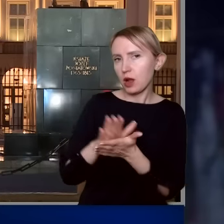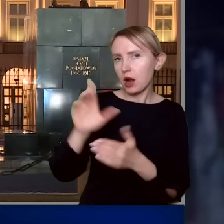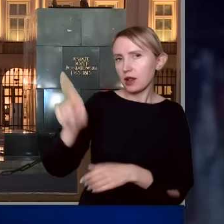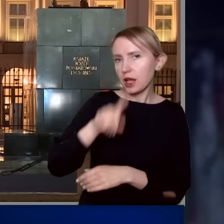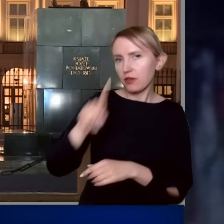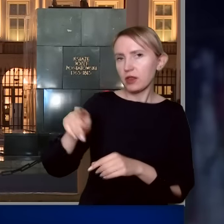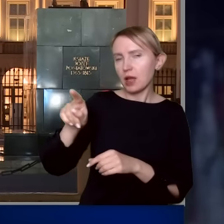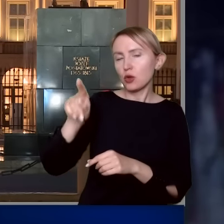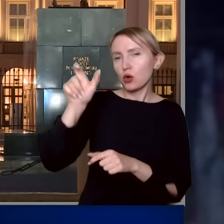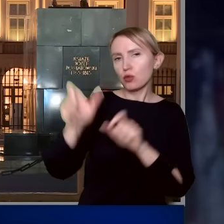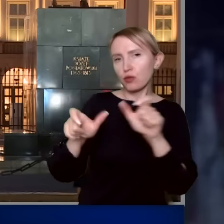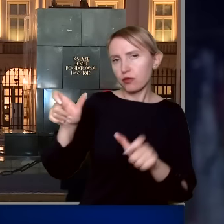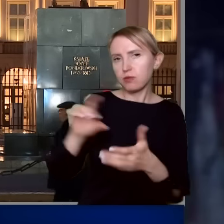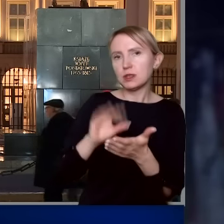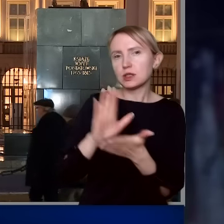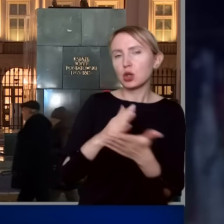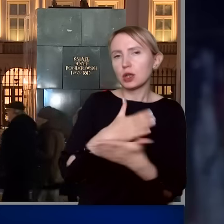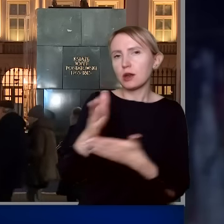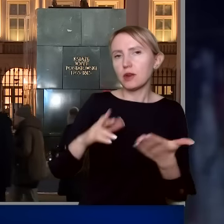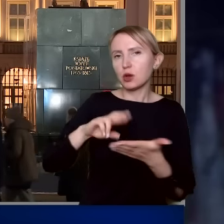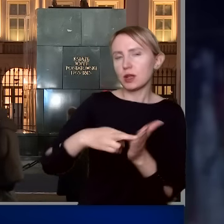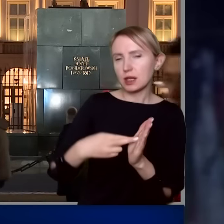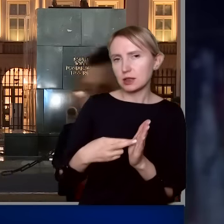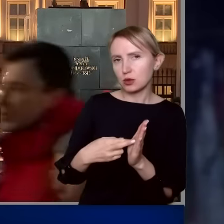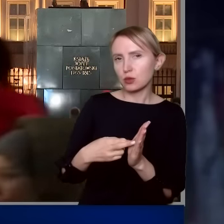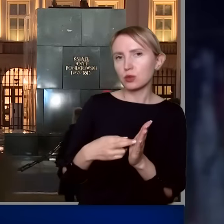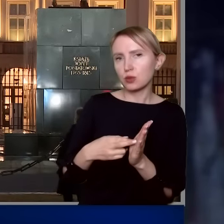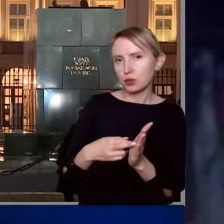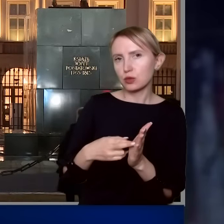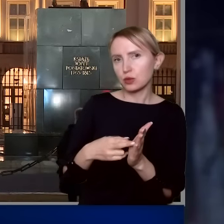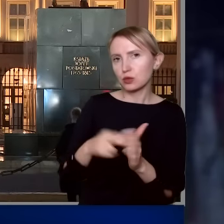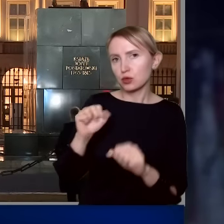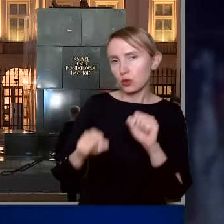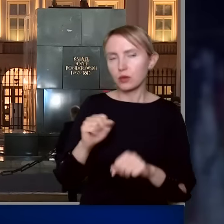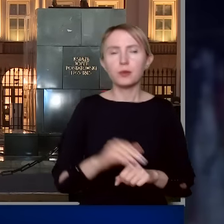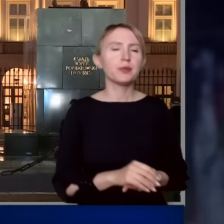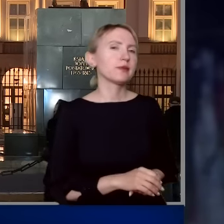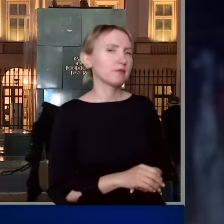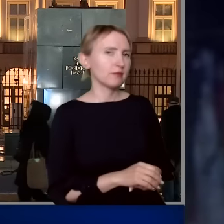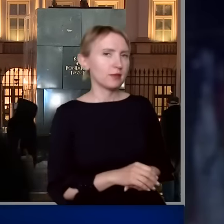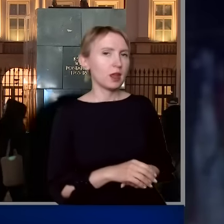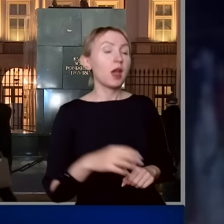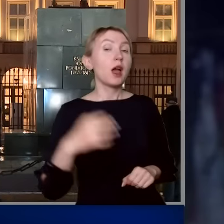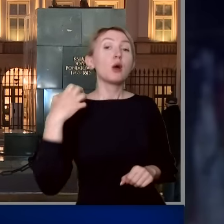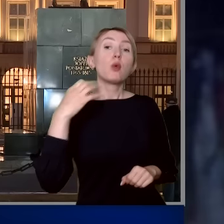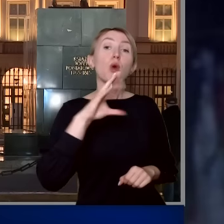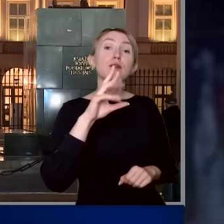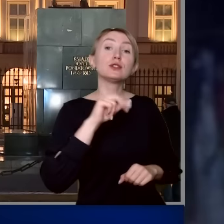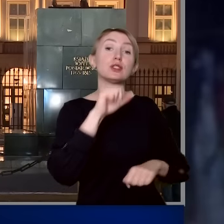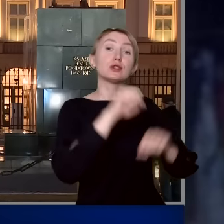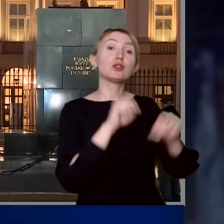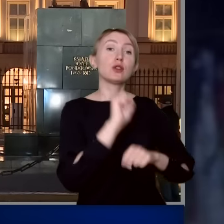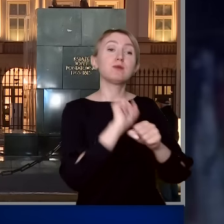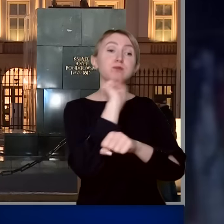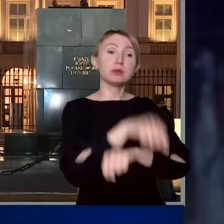do Krajowego Rejestru Sądowego. Co będzie dalej? Sąd zmiażdżył pułkownika Sienkiewicza i te